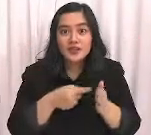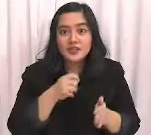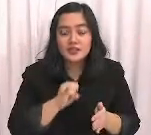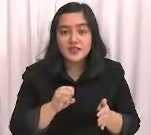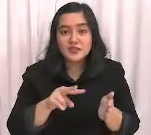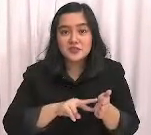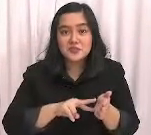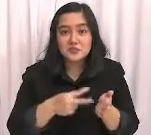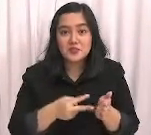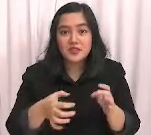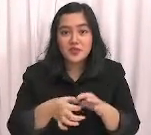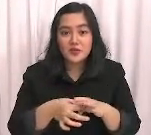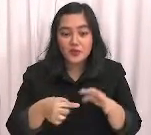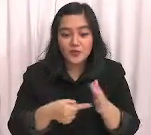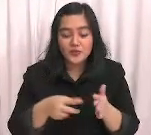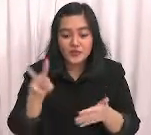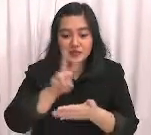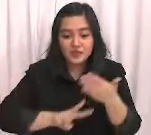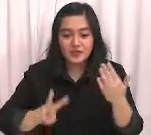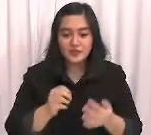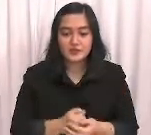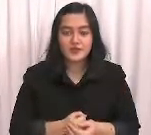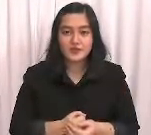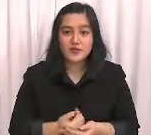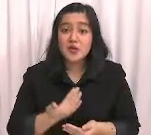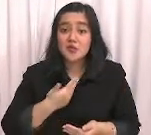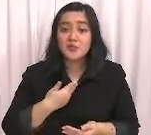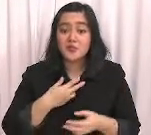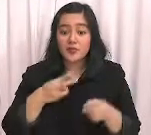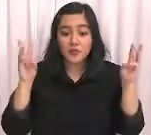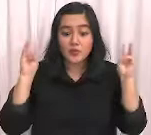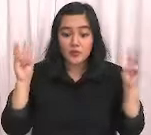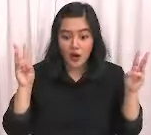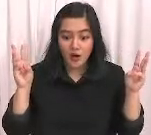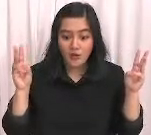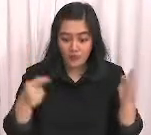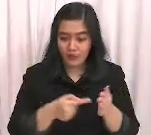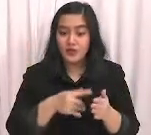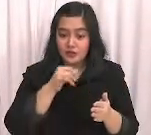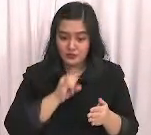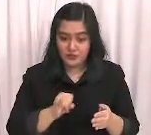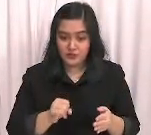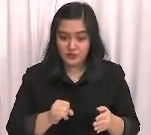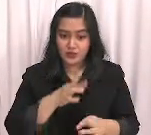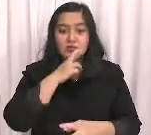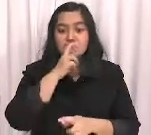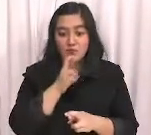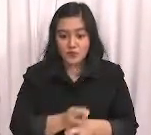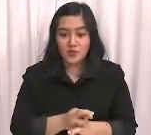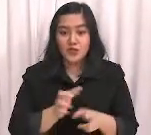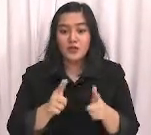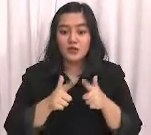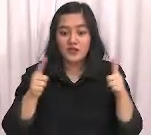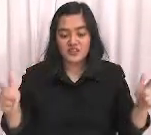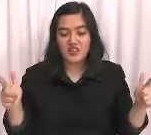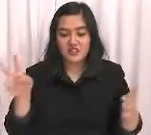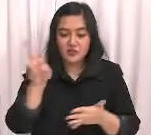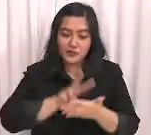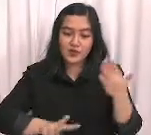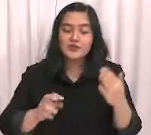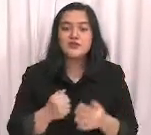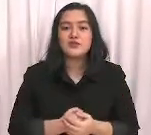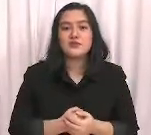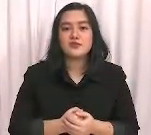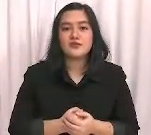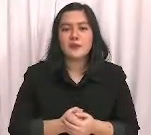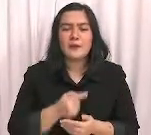mo. Yeah. Nagulat po ako actually, parang wow, ang bigat pala. So parang ngayon, every favorite